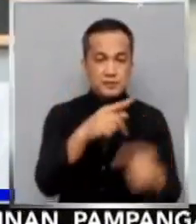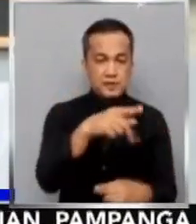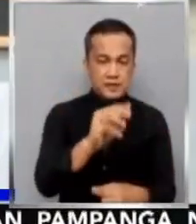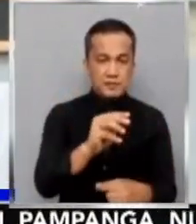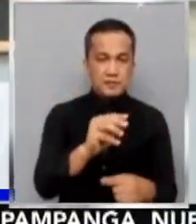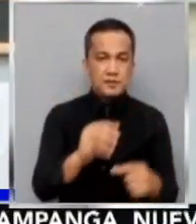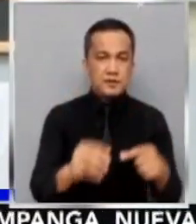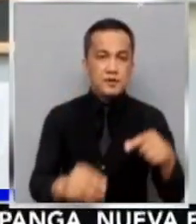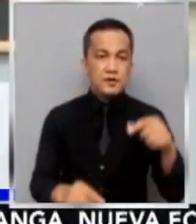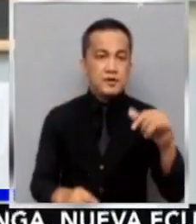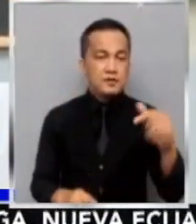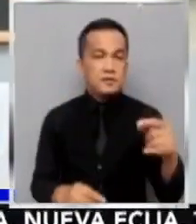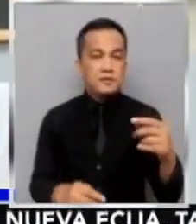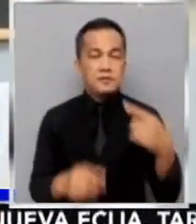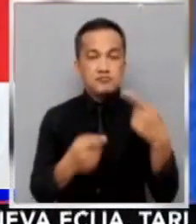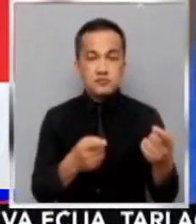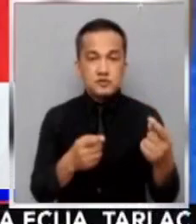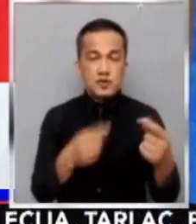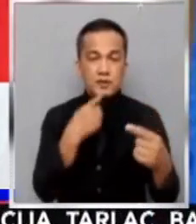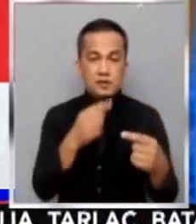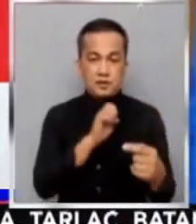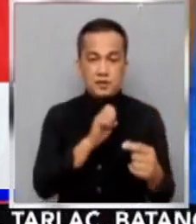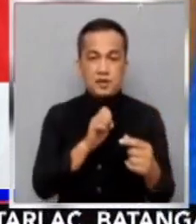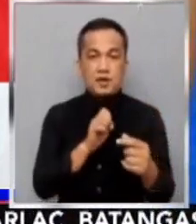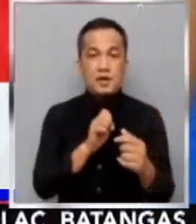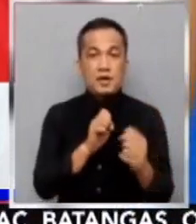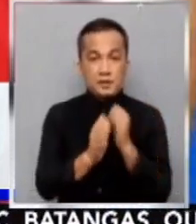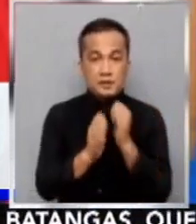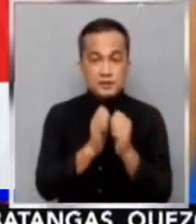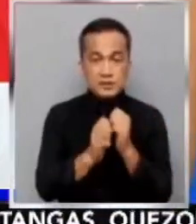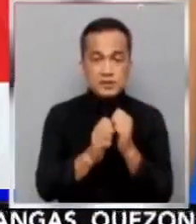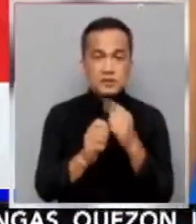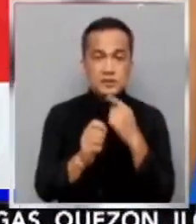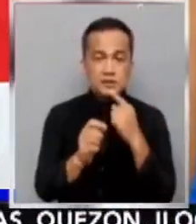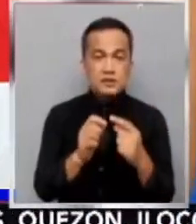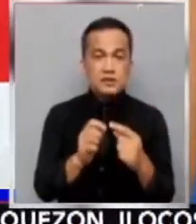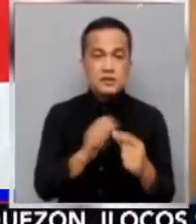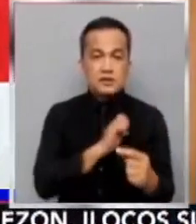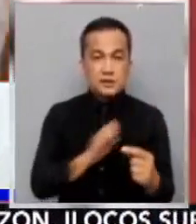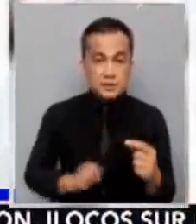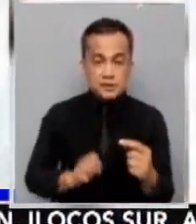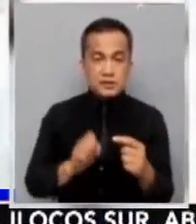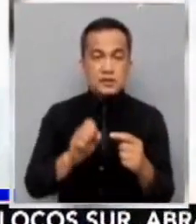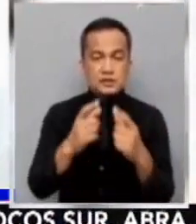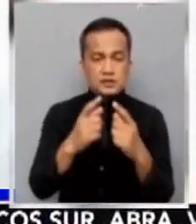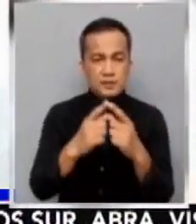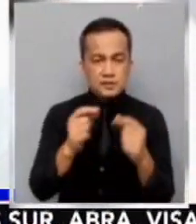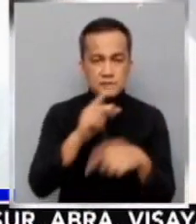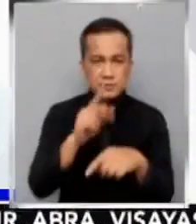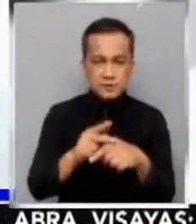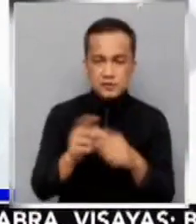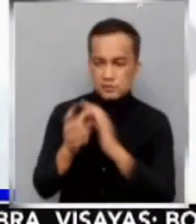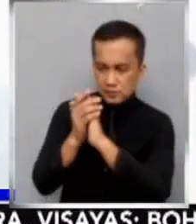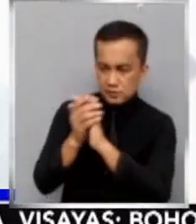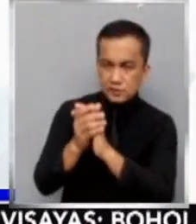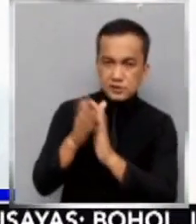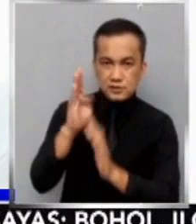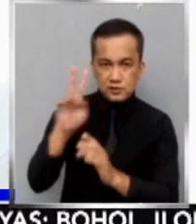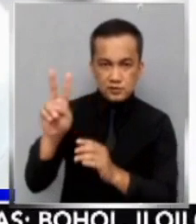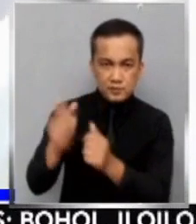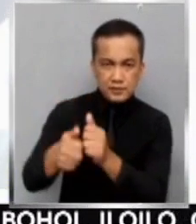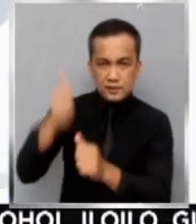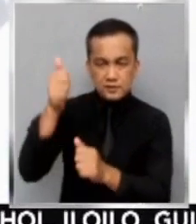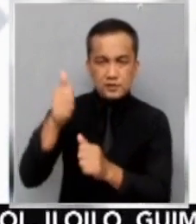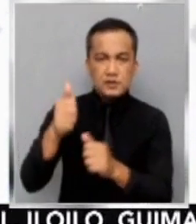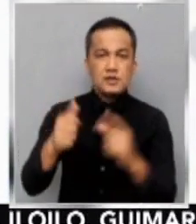Ayon sa Embahada ng Japan sa Pilipinas, binati ni Kishida si Marcos sa pagkakapanalo nito. Nagpahayag din daw ng kagustuhan ng Japan